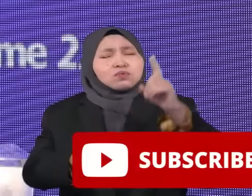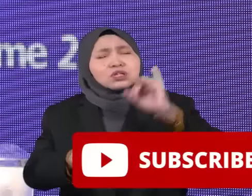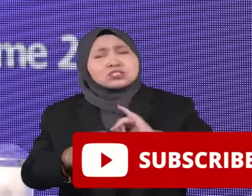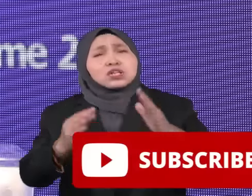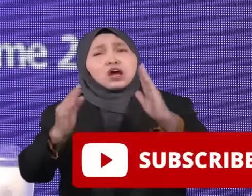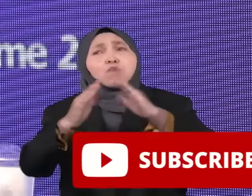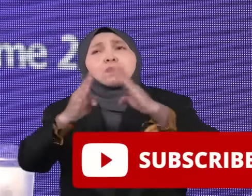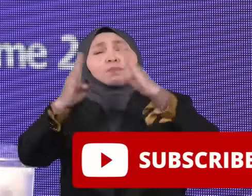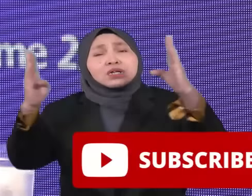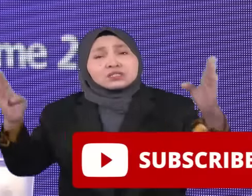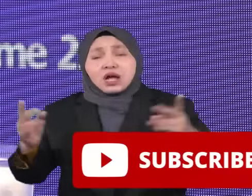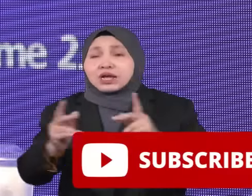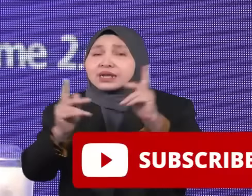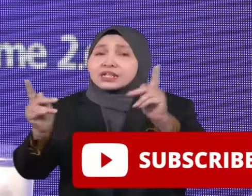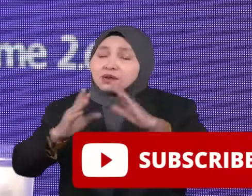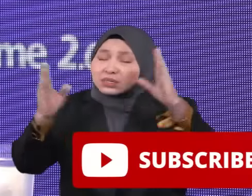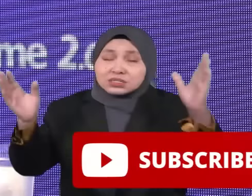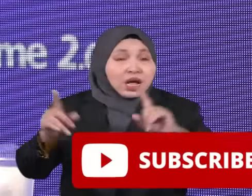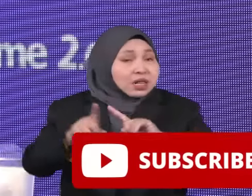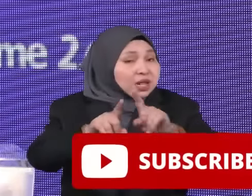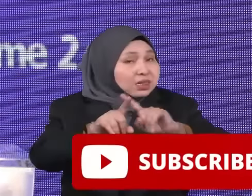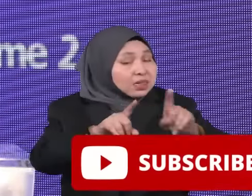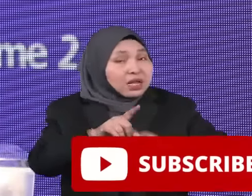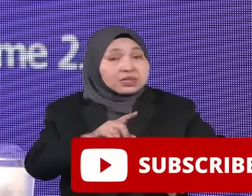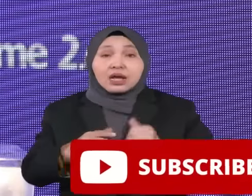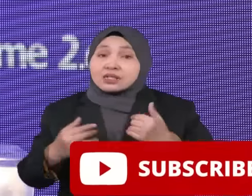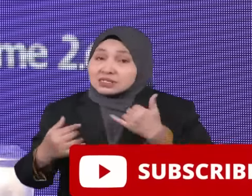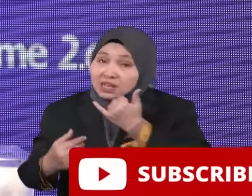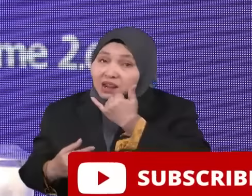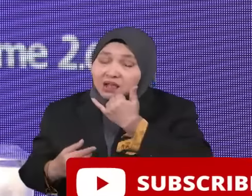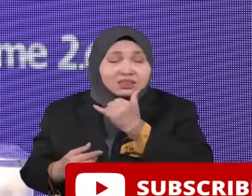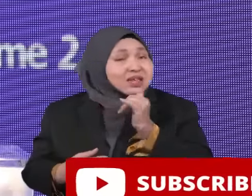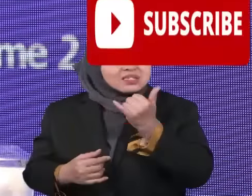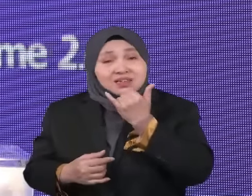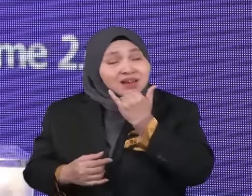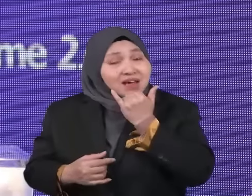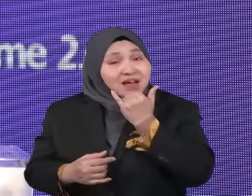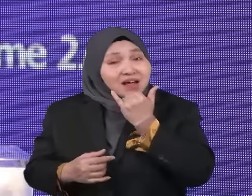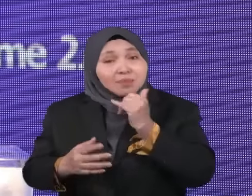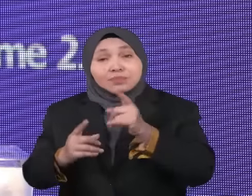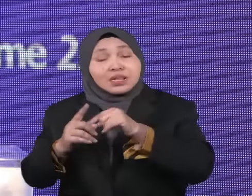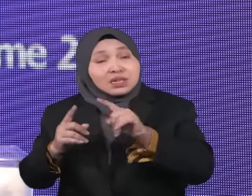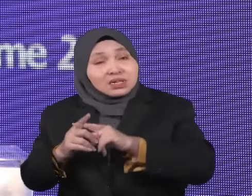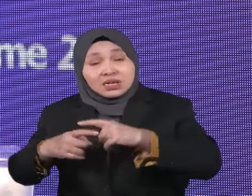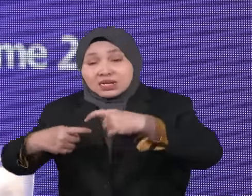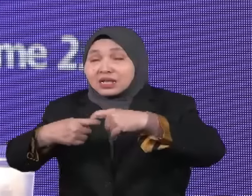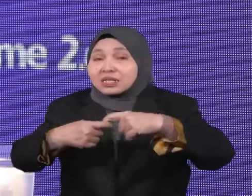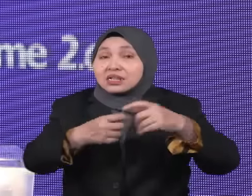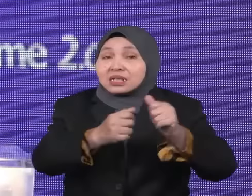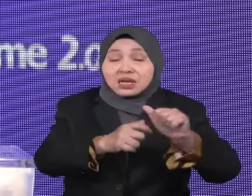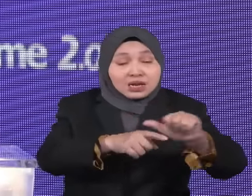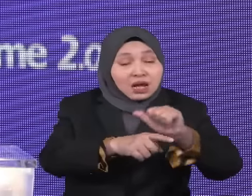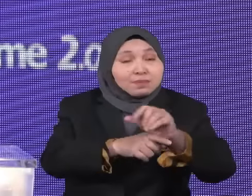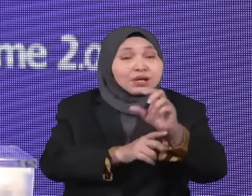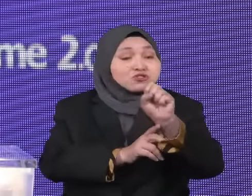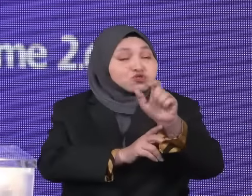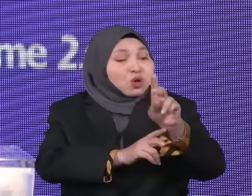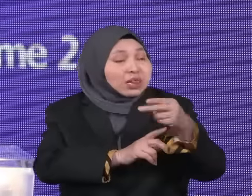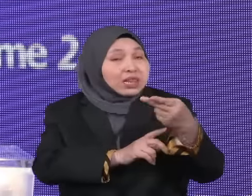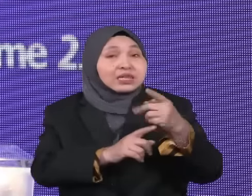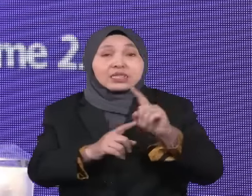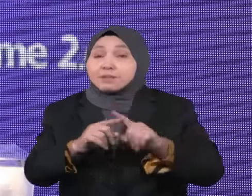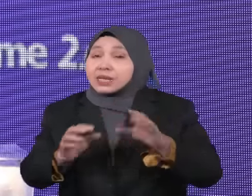rumah besar, kereta besar apa sebagainya. Adakah salah? Tak salah apabila ianya dikaitkan dengan amal soleh.